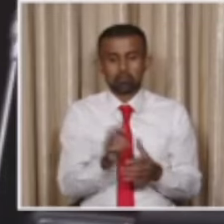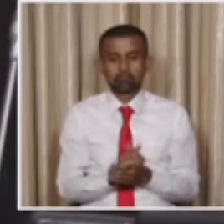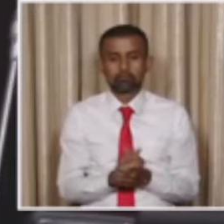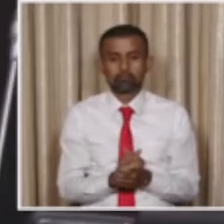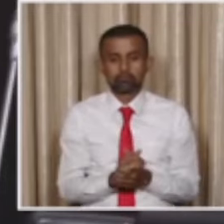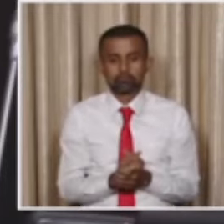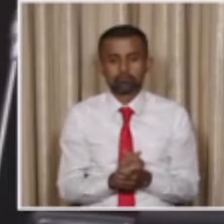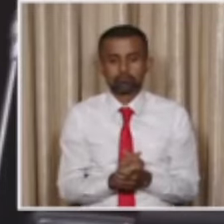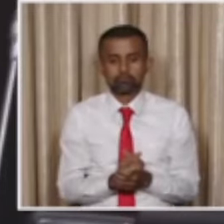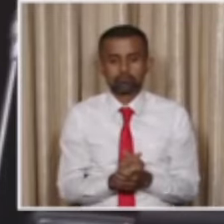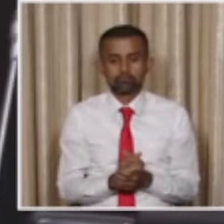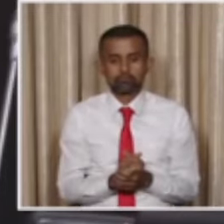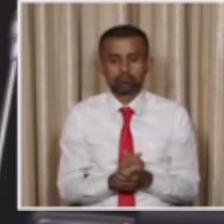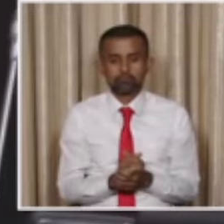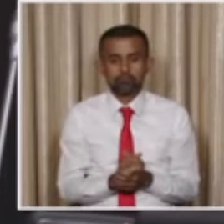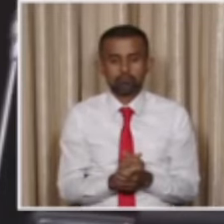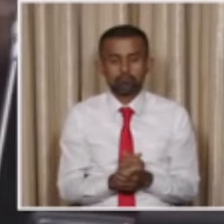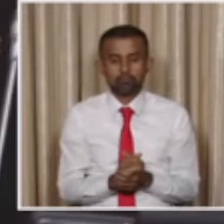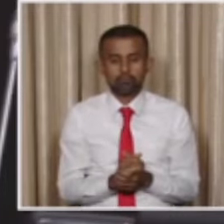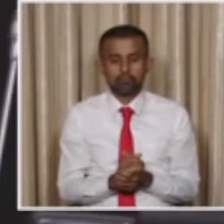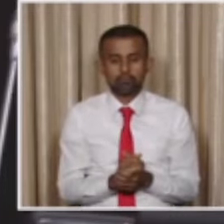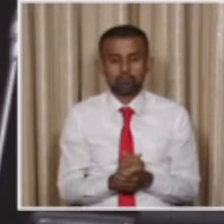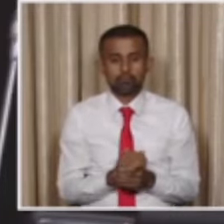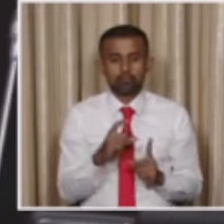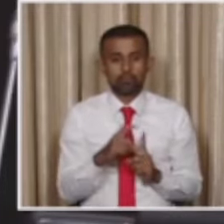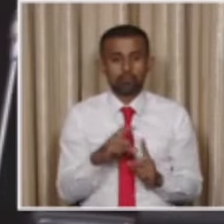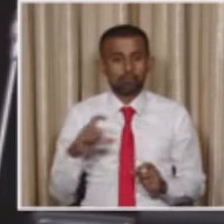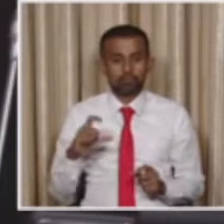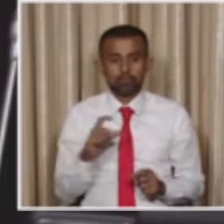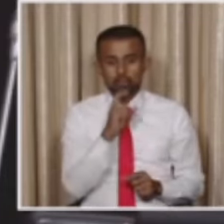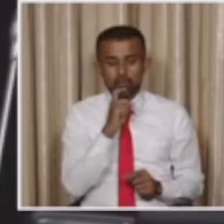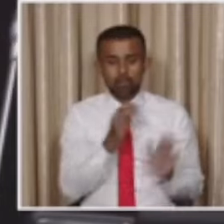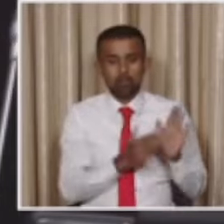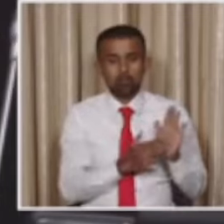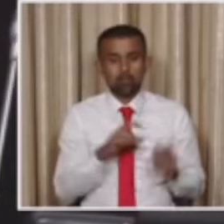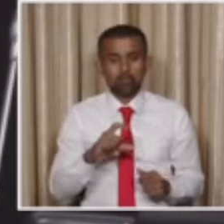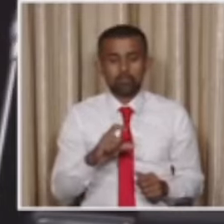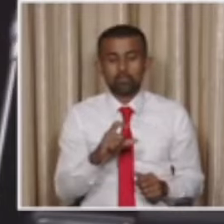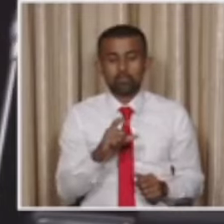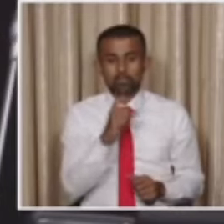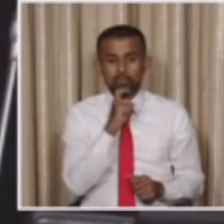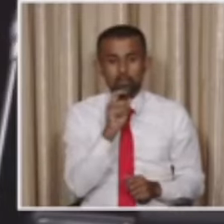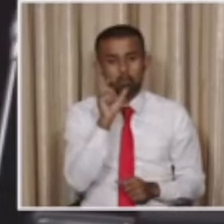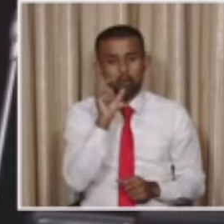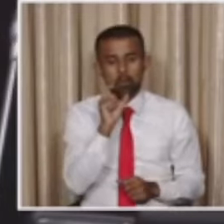එතකොට ඊළඟට දිසා අධිකරණවල මහේස්ත්‍රාත් අධිකරණවලයි බලාගෙන